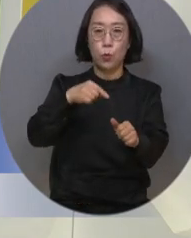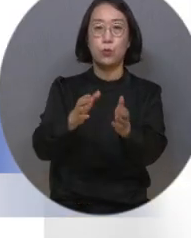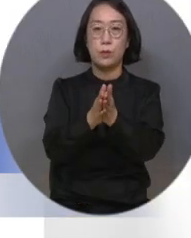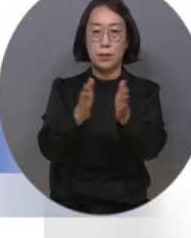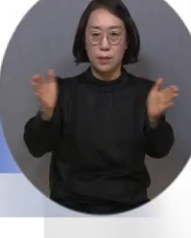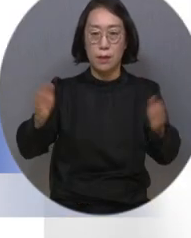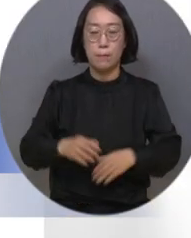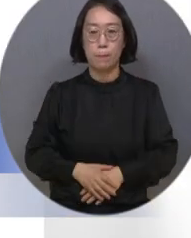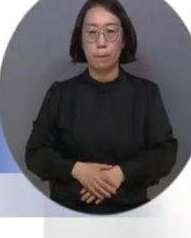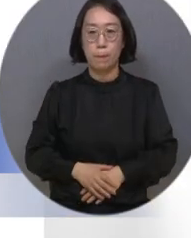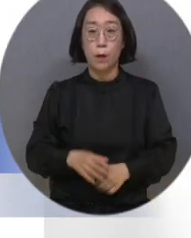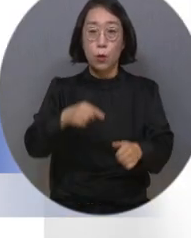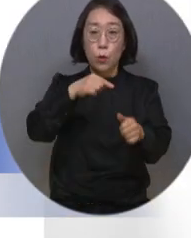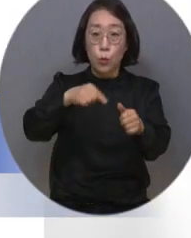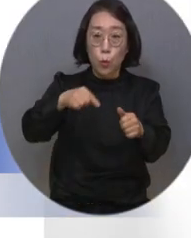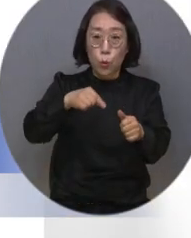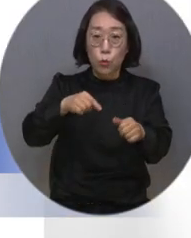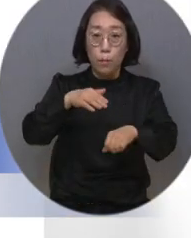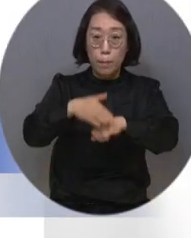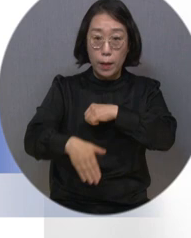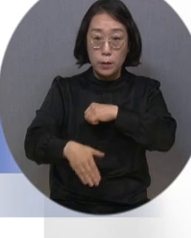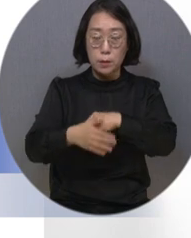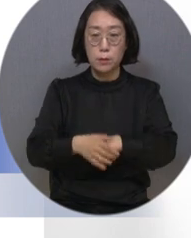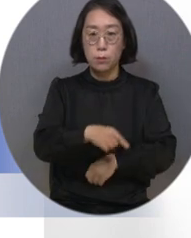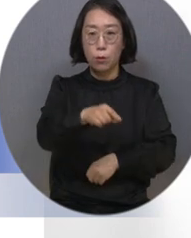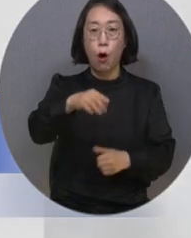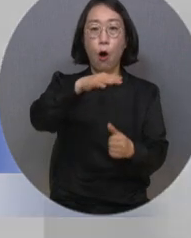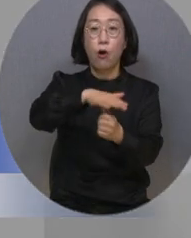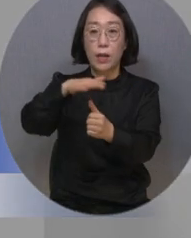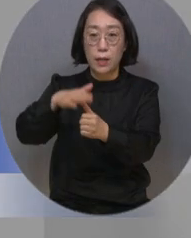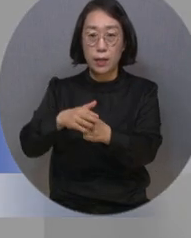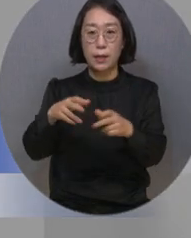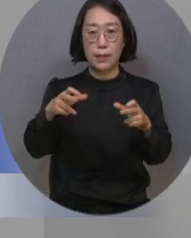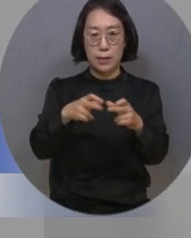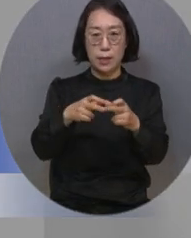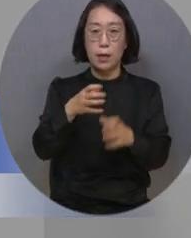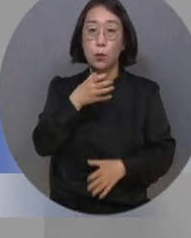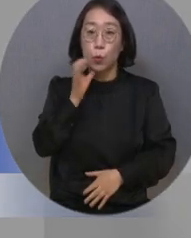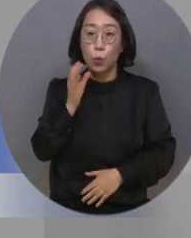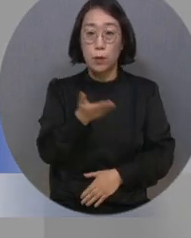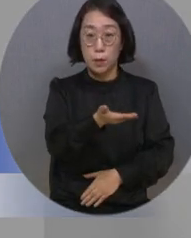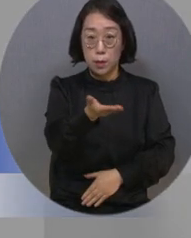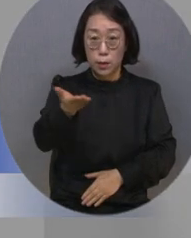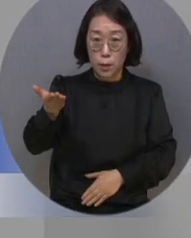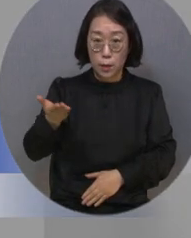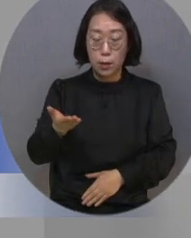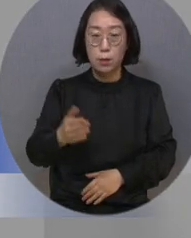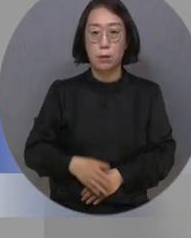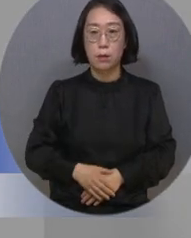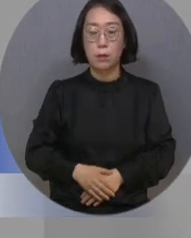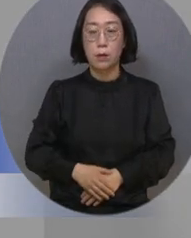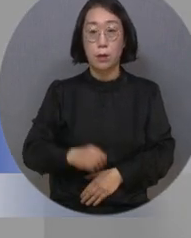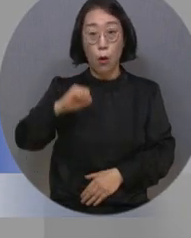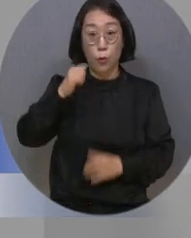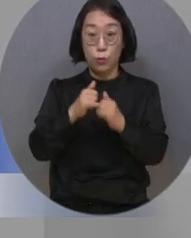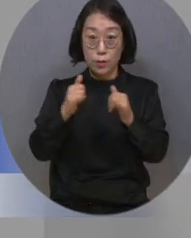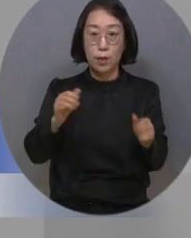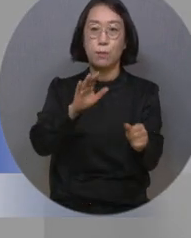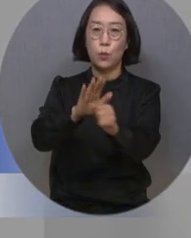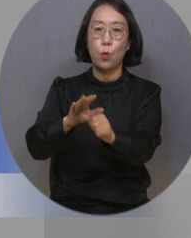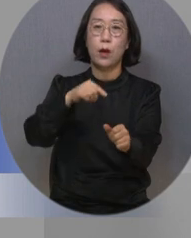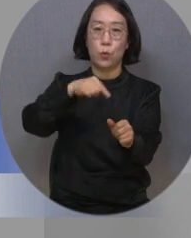실시합니다 교육은 교통사고에 취약한 어린이와 장애인 노인 등 교통약자를 대상으로 실시됩니다